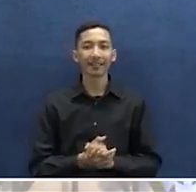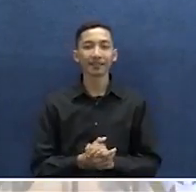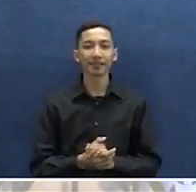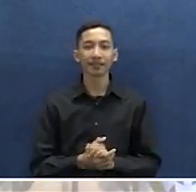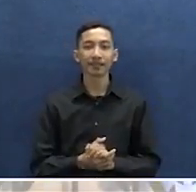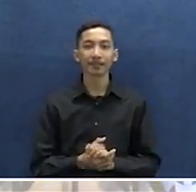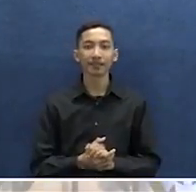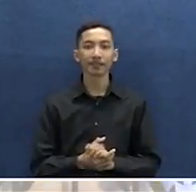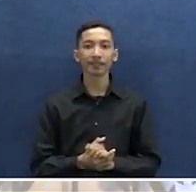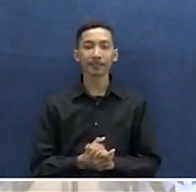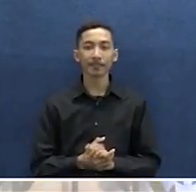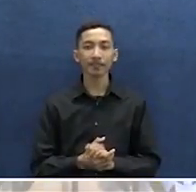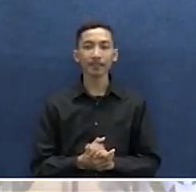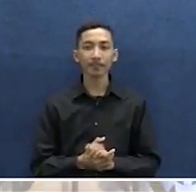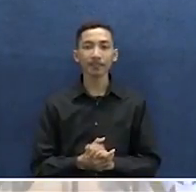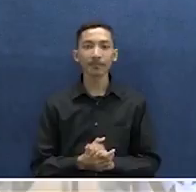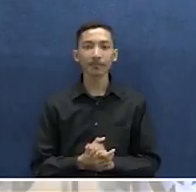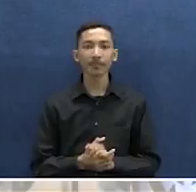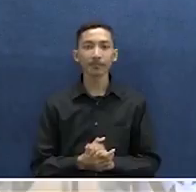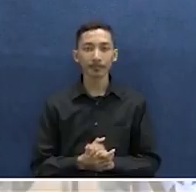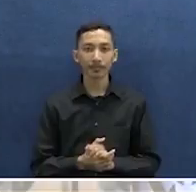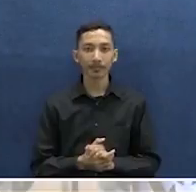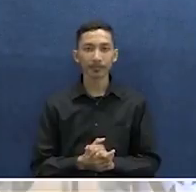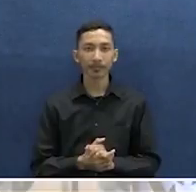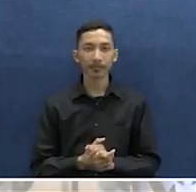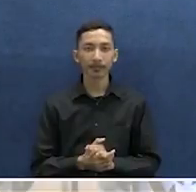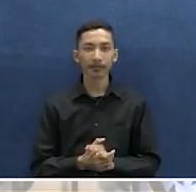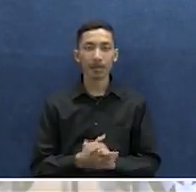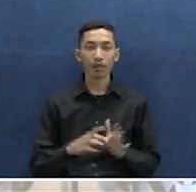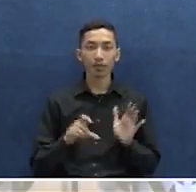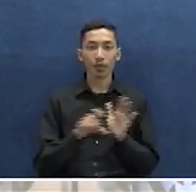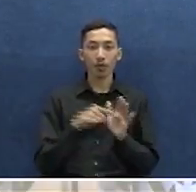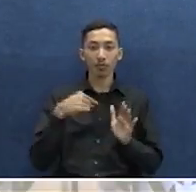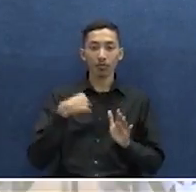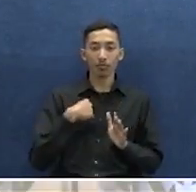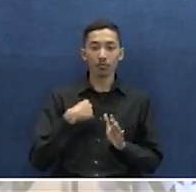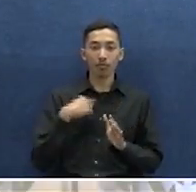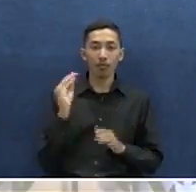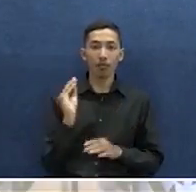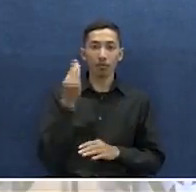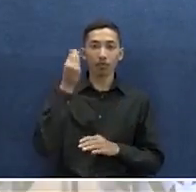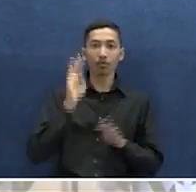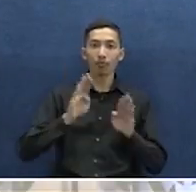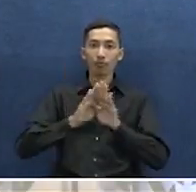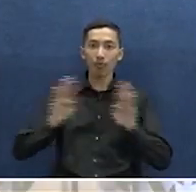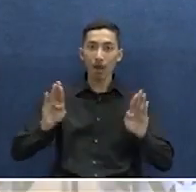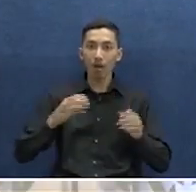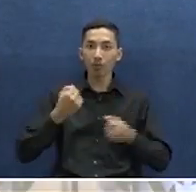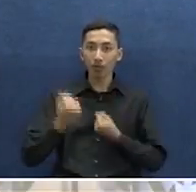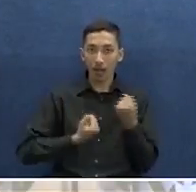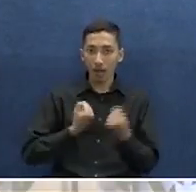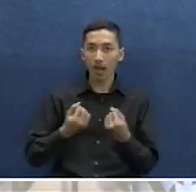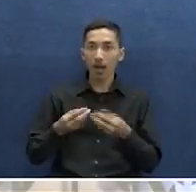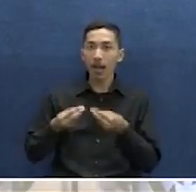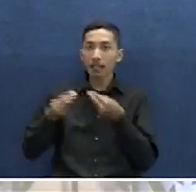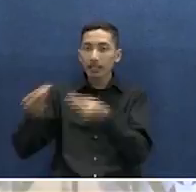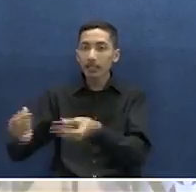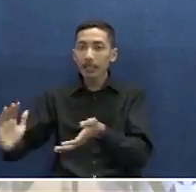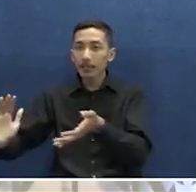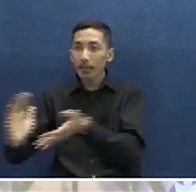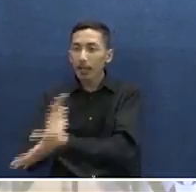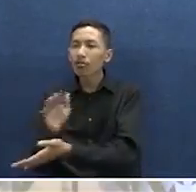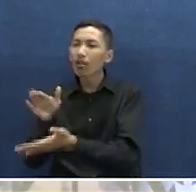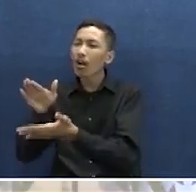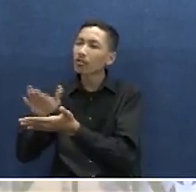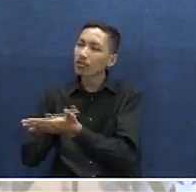misalnya ya hanya belas kasihan ataupun Juga misalnya apalagi sebenarnya enggak berkualitas ya tapi kemudian